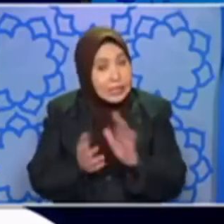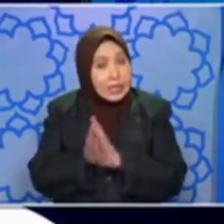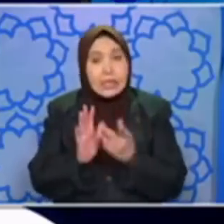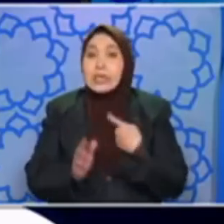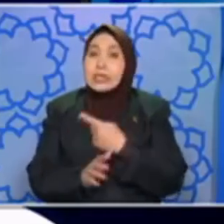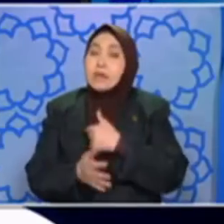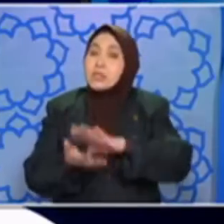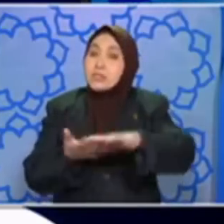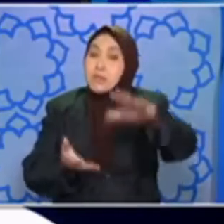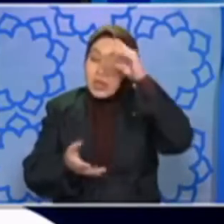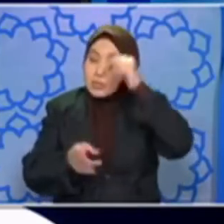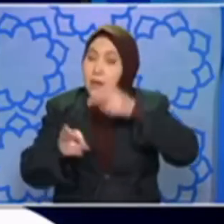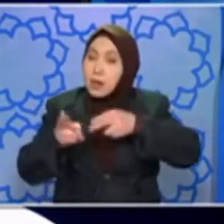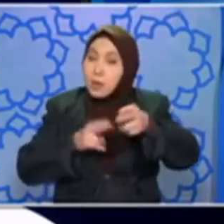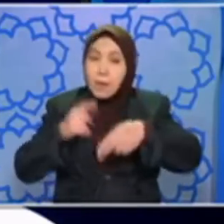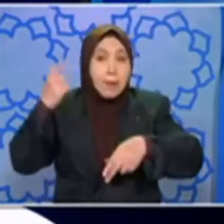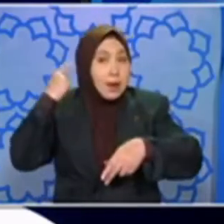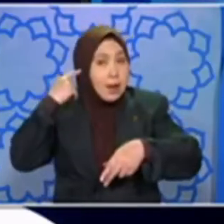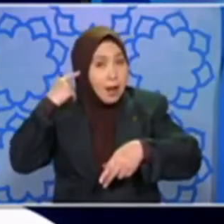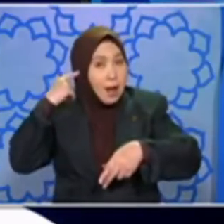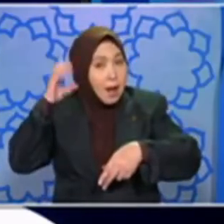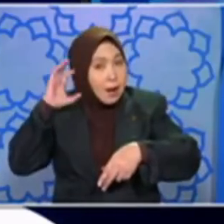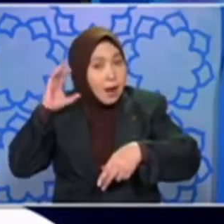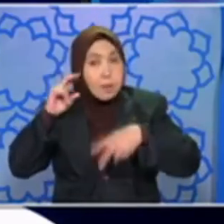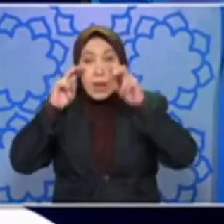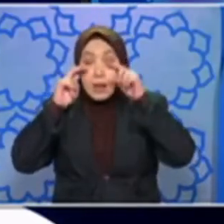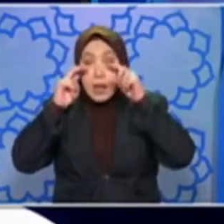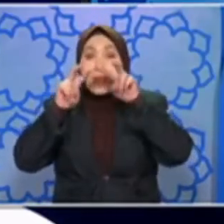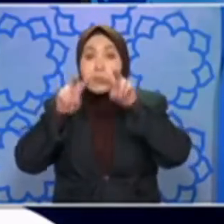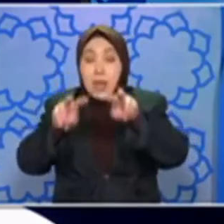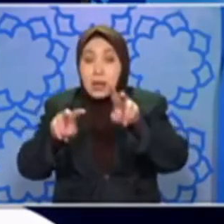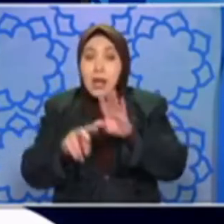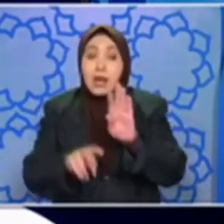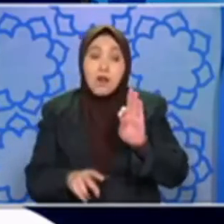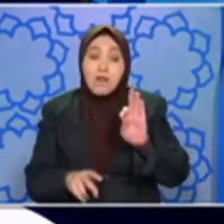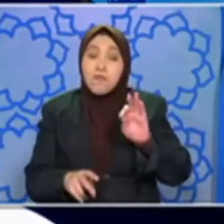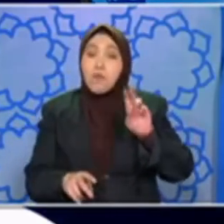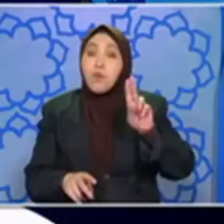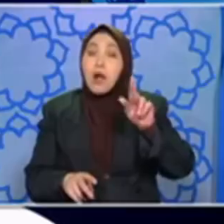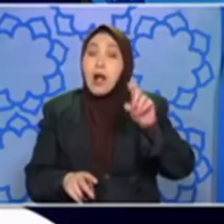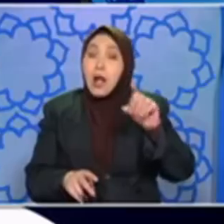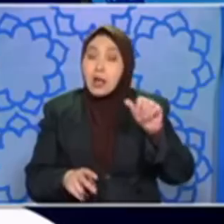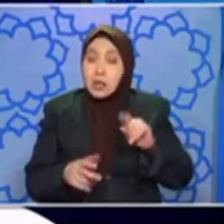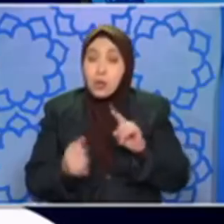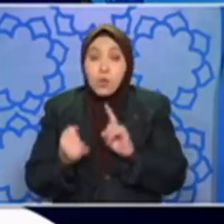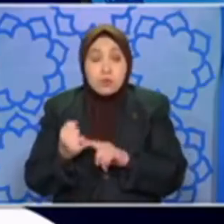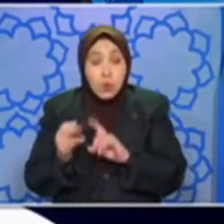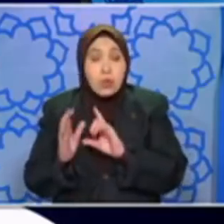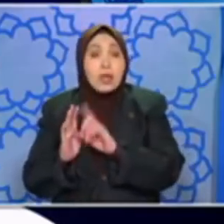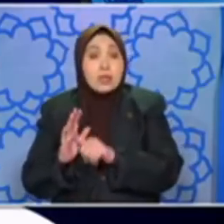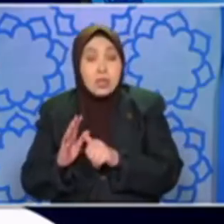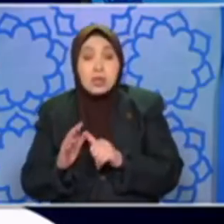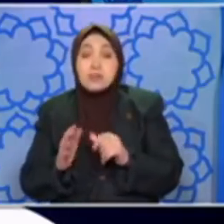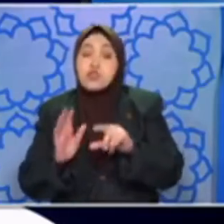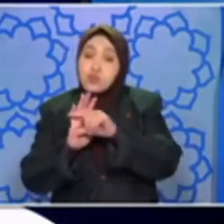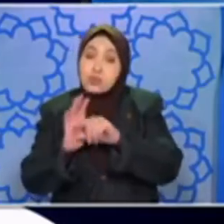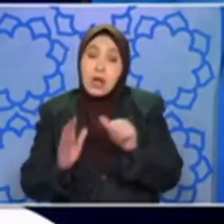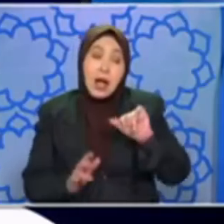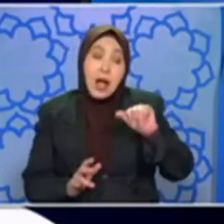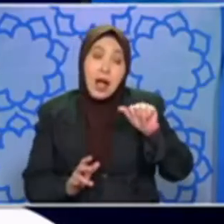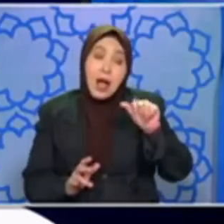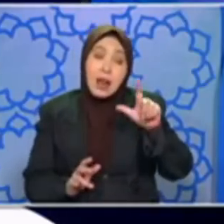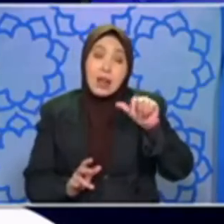belajar menguruskan pendengaran, penglihatan dan juga fuad. Salah satunya ustaz di hujung nanti surah Al-Isra, namanya